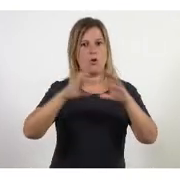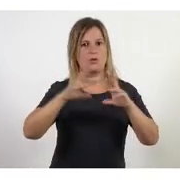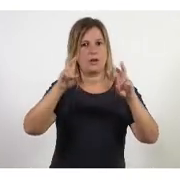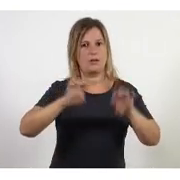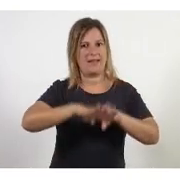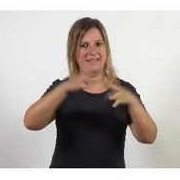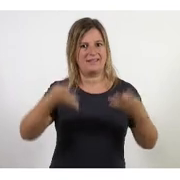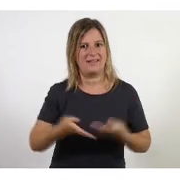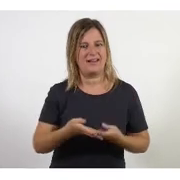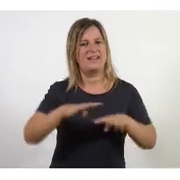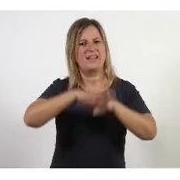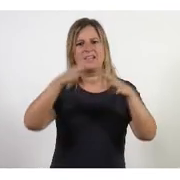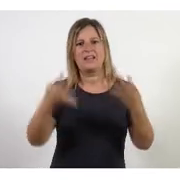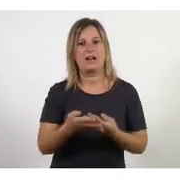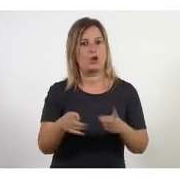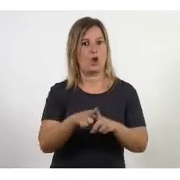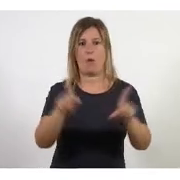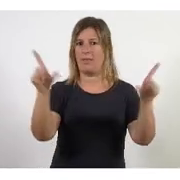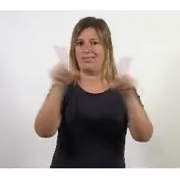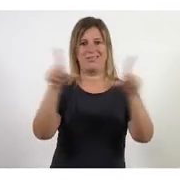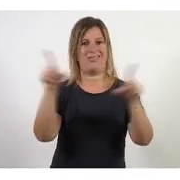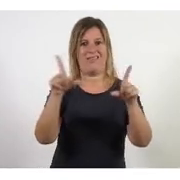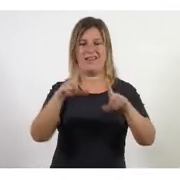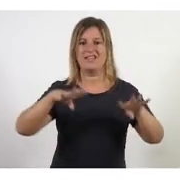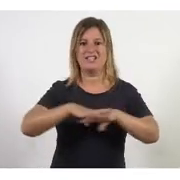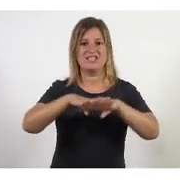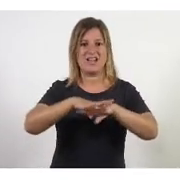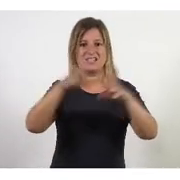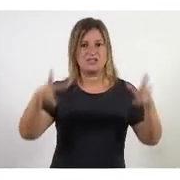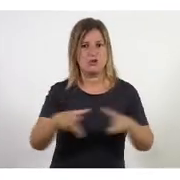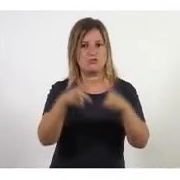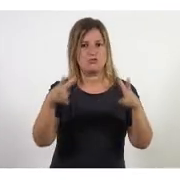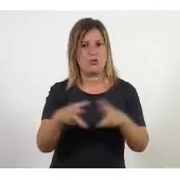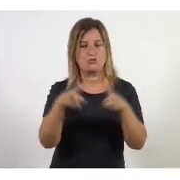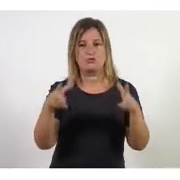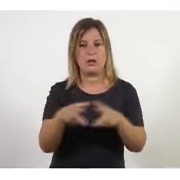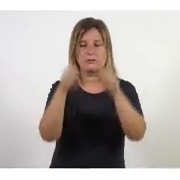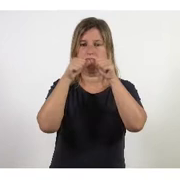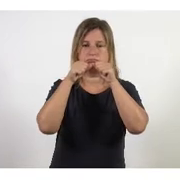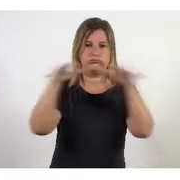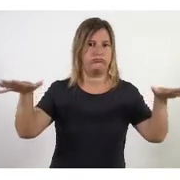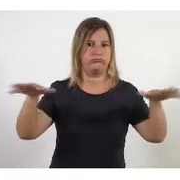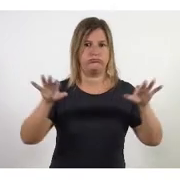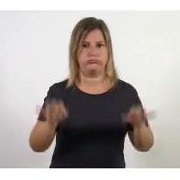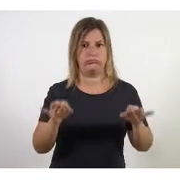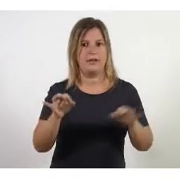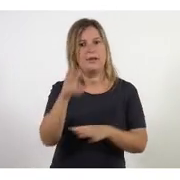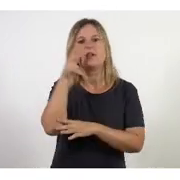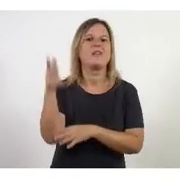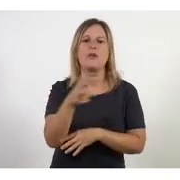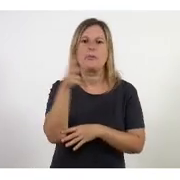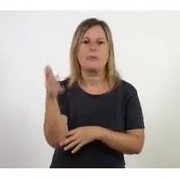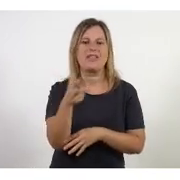s'ha convertit en una gran tele i les xarxes socials han afavorit una mica aquest fenomen. És a dir, el vídeo és